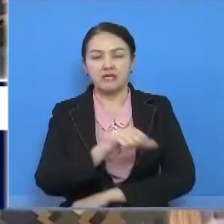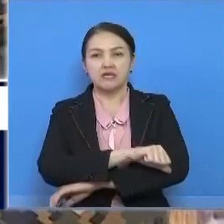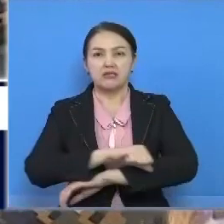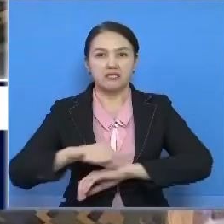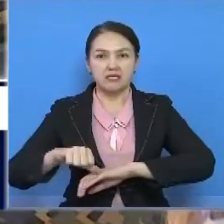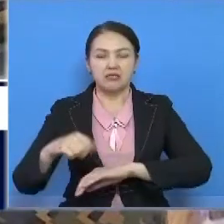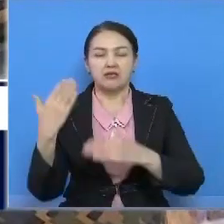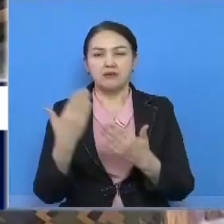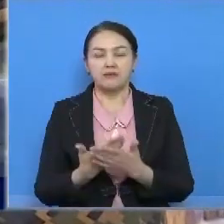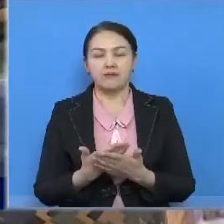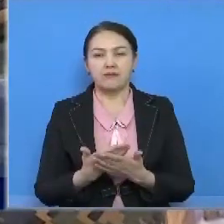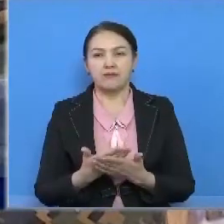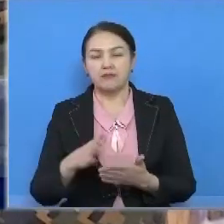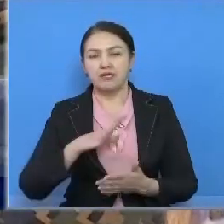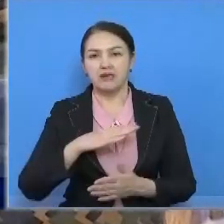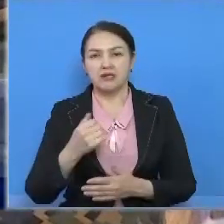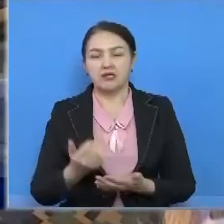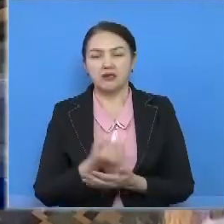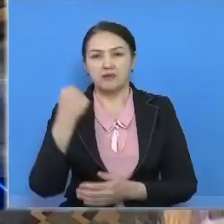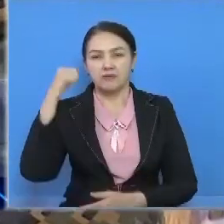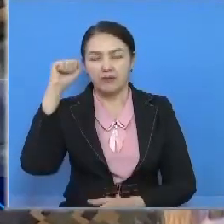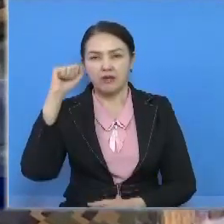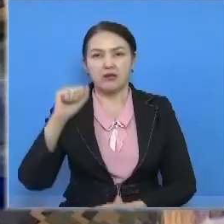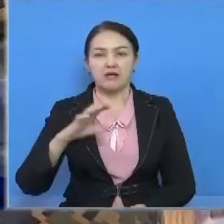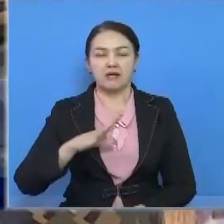границе, проявили героический подвиг,